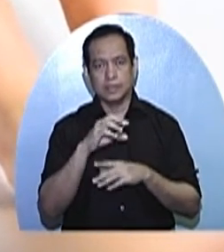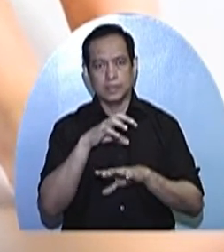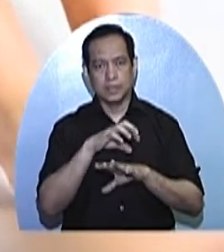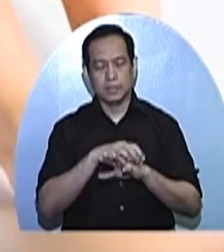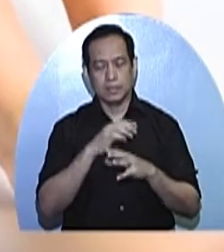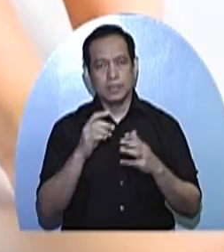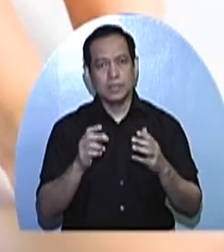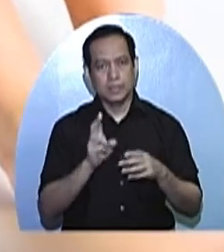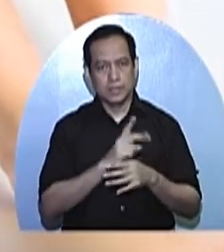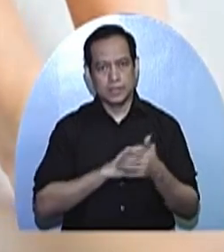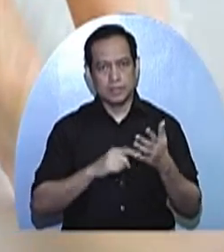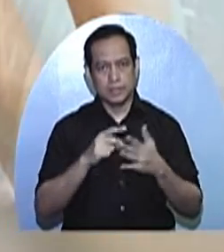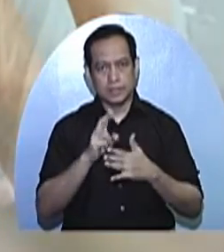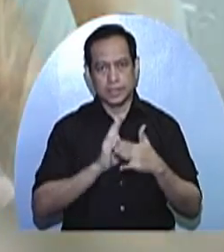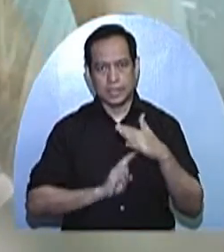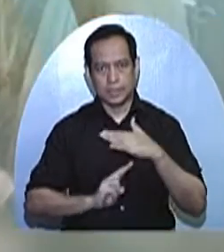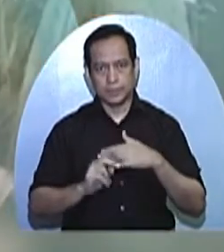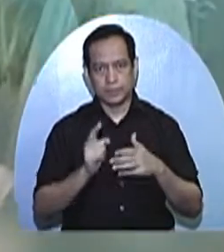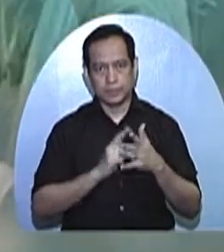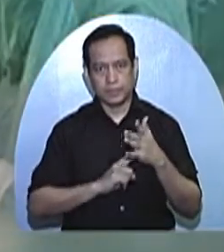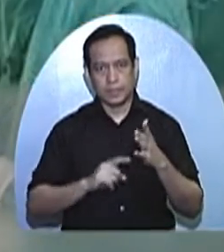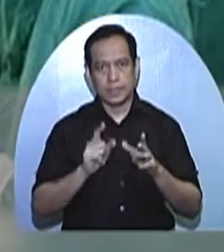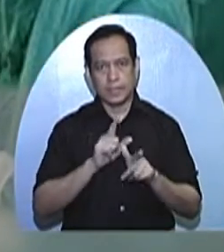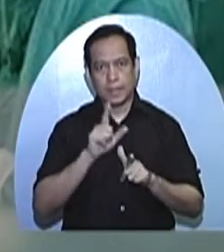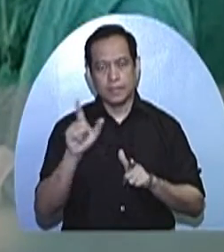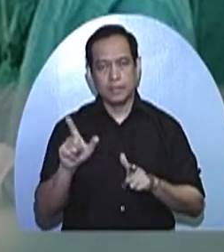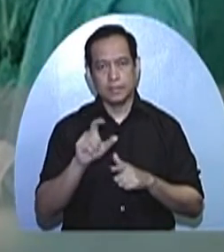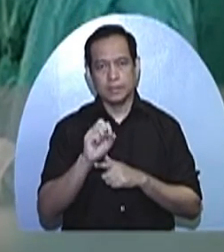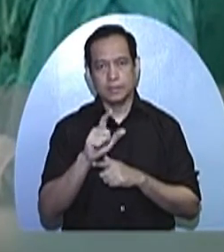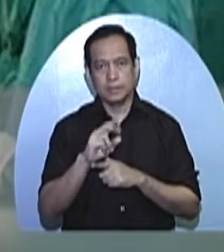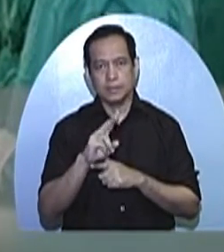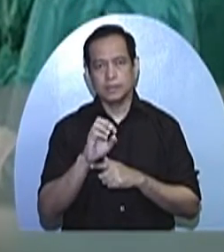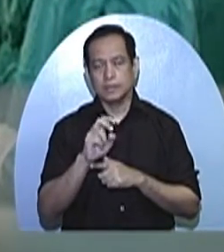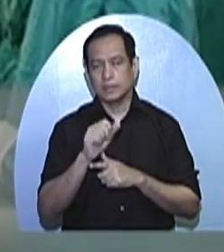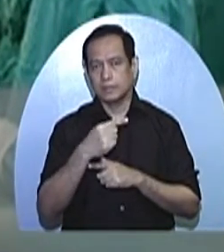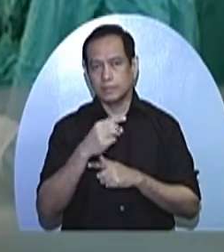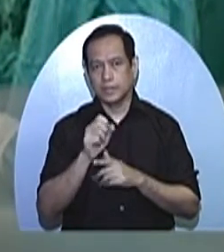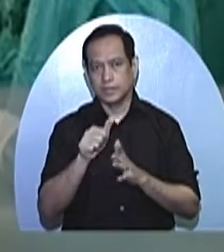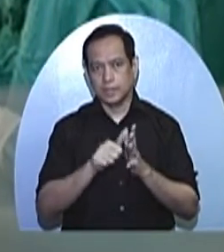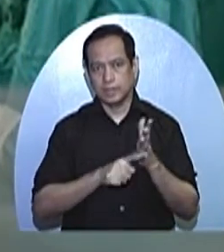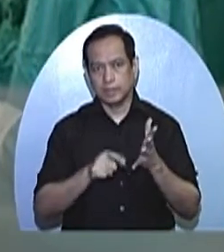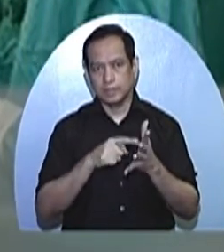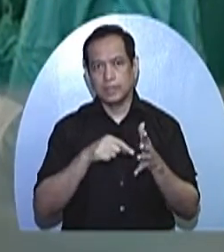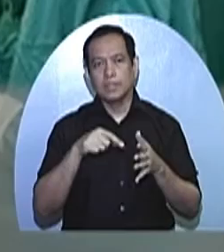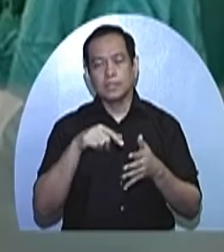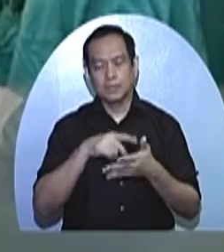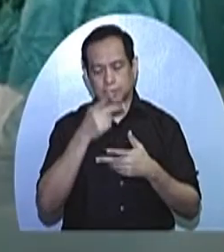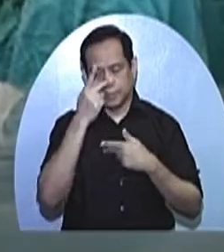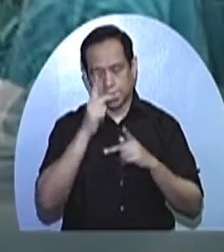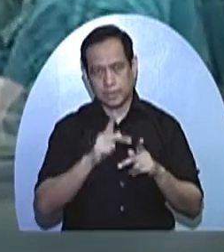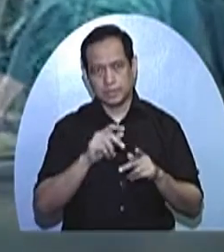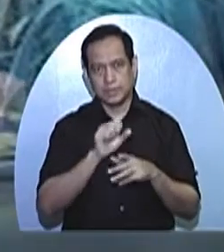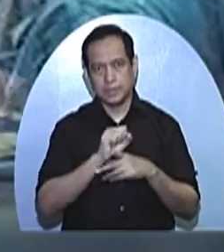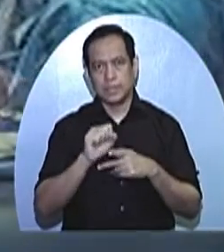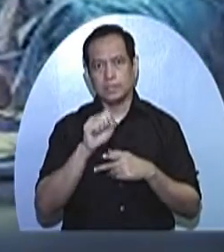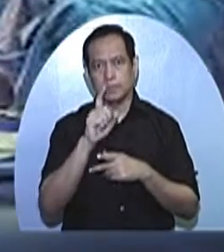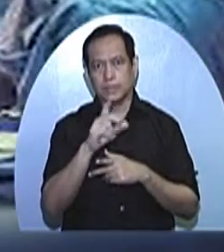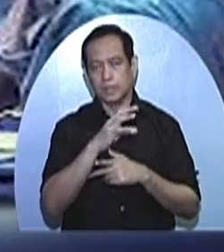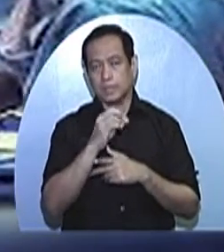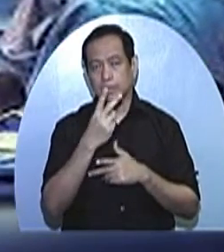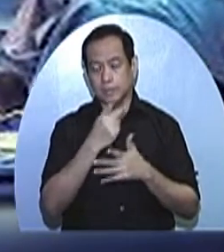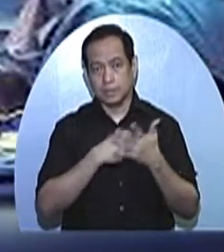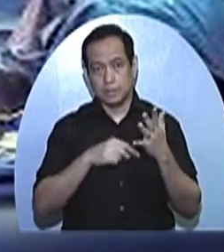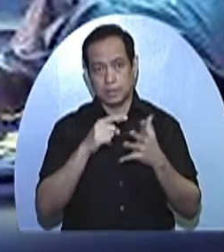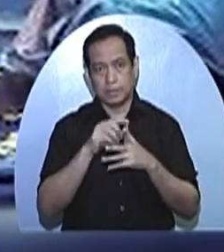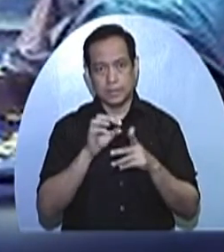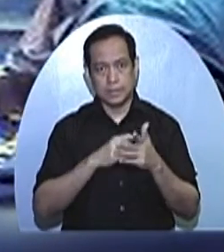tumor. Karaniwang sumasailalim sa tinatawag na limb salvage surgery ang pasyenteng may stage 1 na tumor. Dito